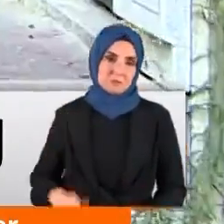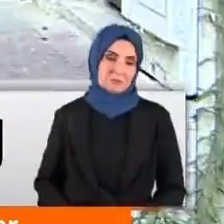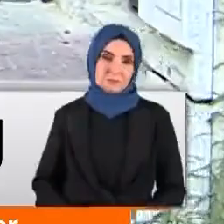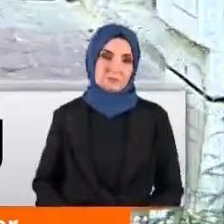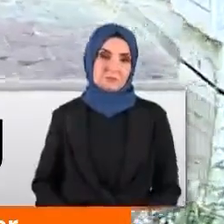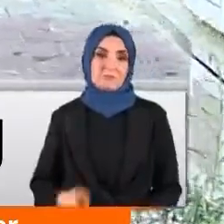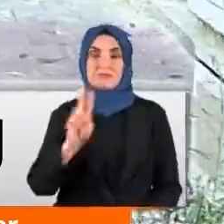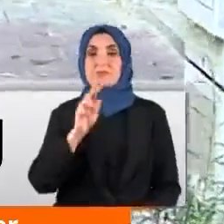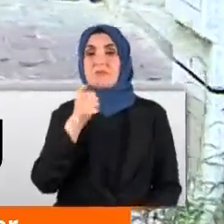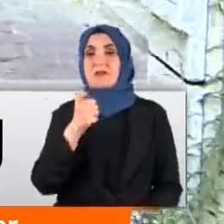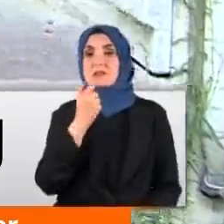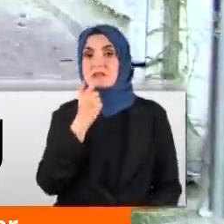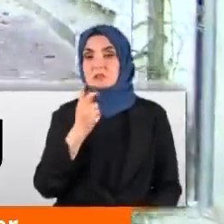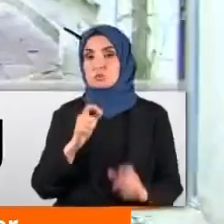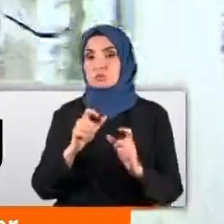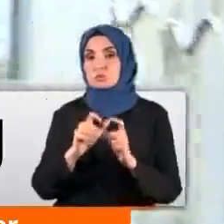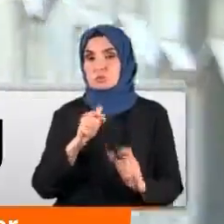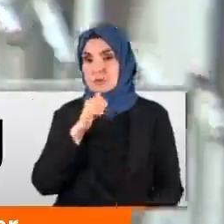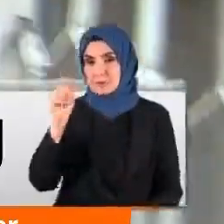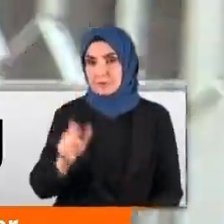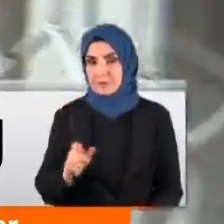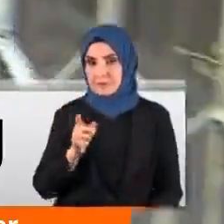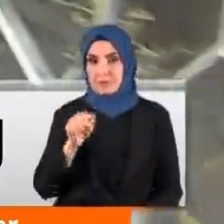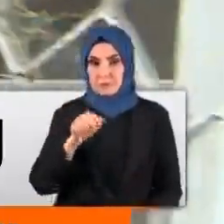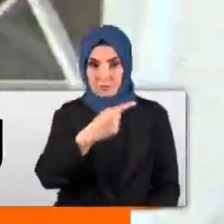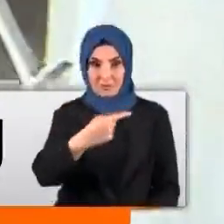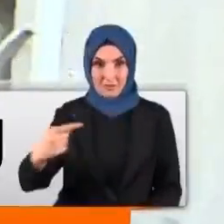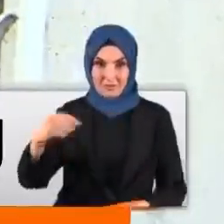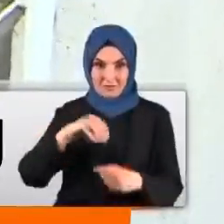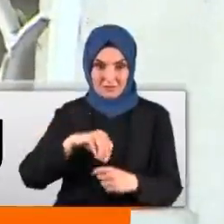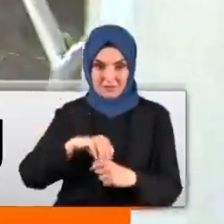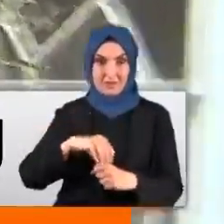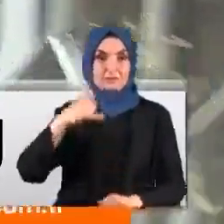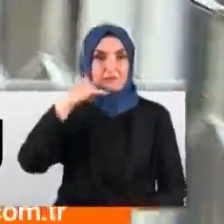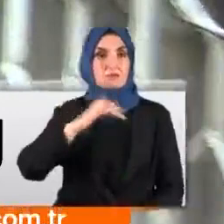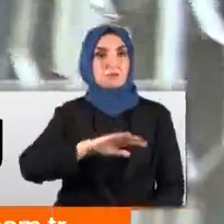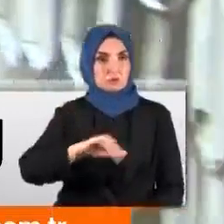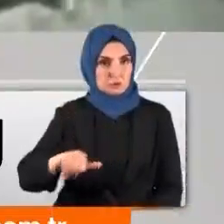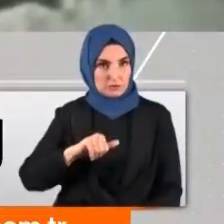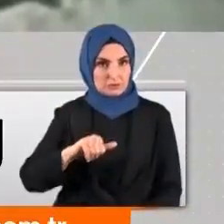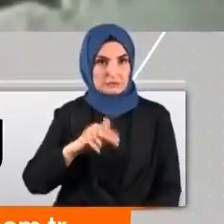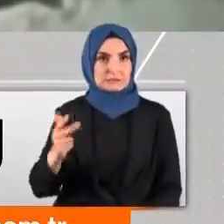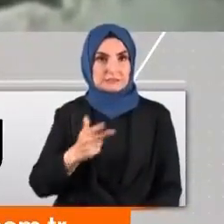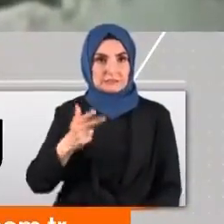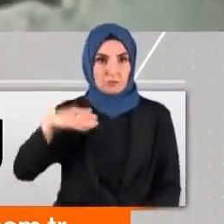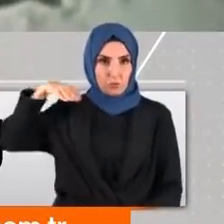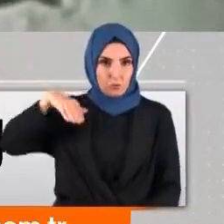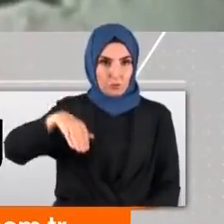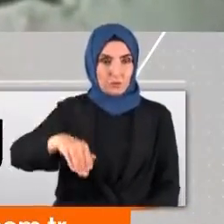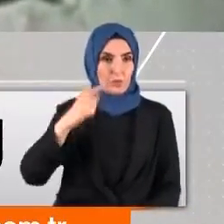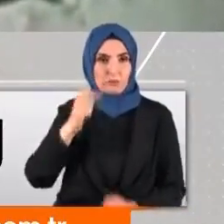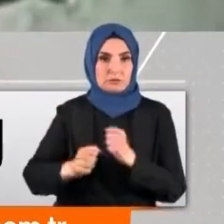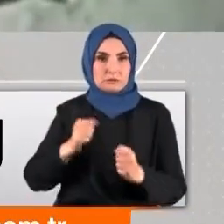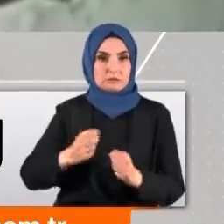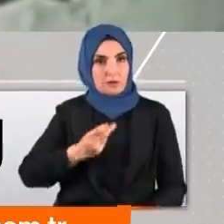diyorlardı. 26 yaşındaki Sultan El Musa işte bu daireden telefonu çaldıktan sonra hızla buradan yokuş aşağı kaçmaya